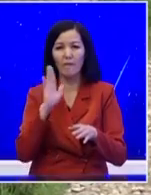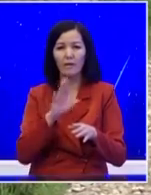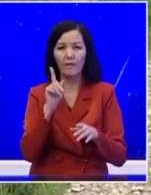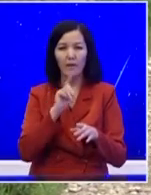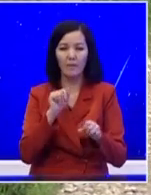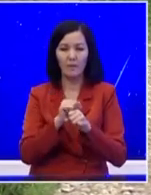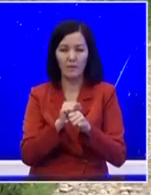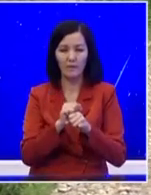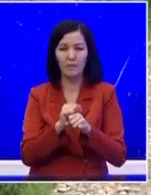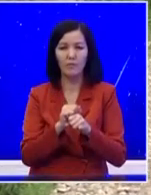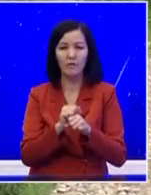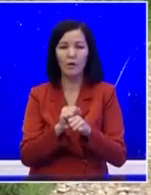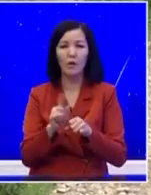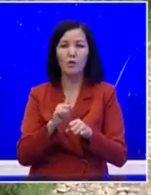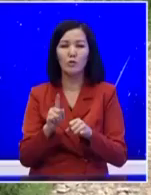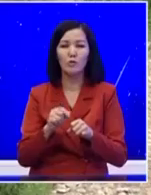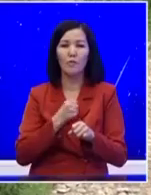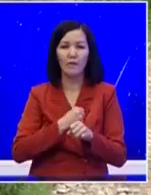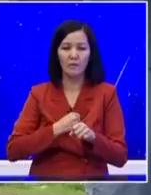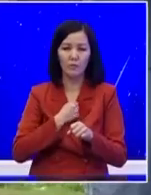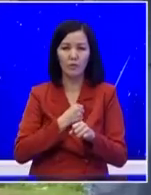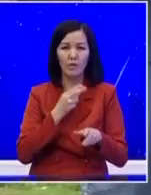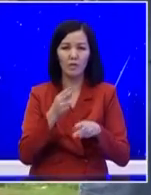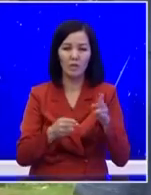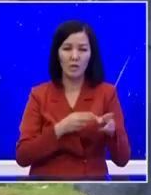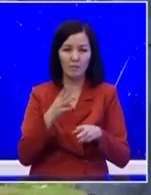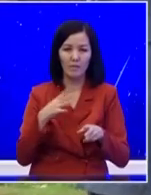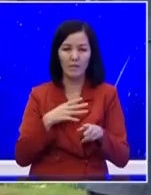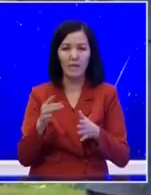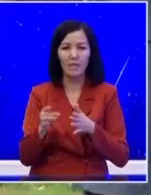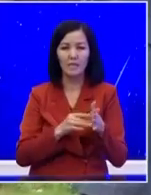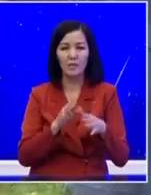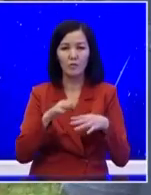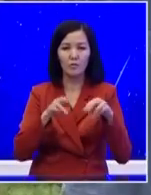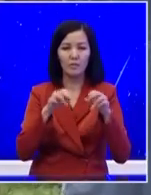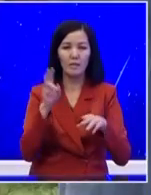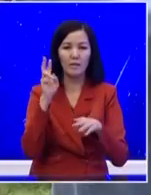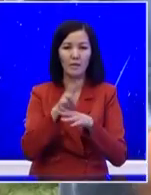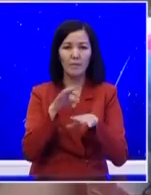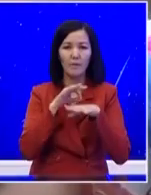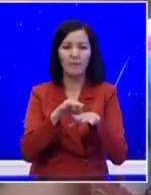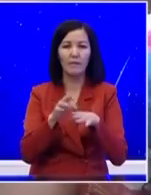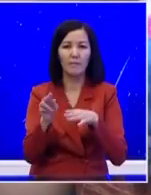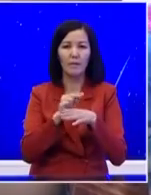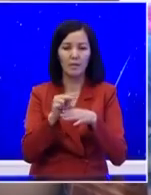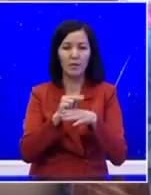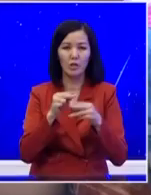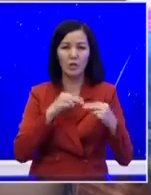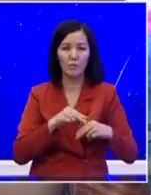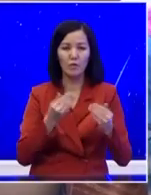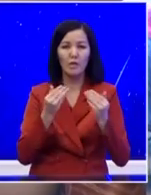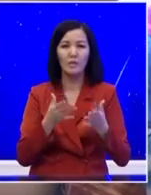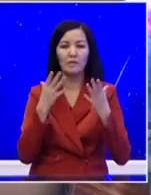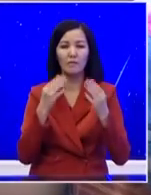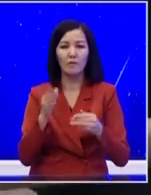временно приостановили, что вызвало возмущение у потребителей. На место сразу выехали специалисты, проведены монтажные работы. И на сегодня